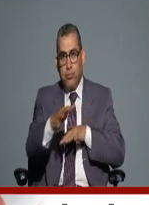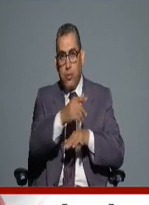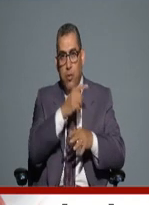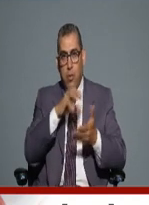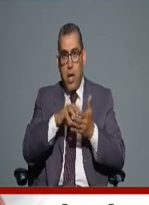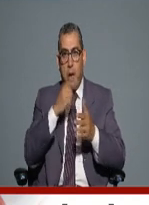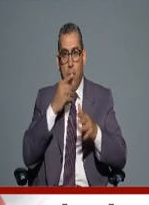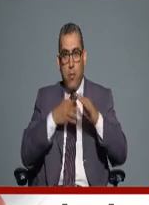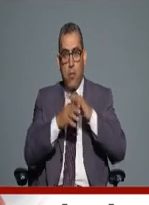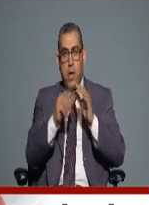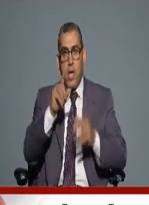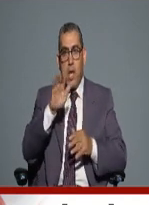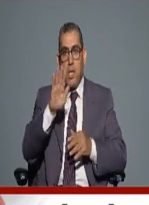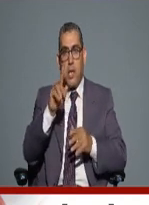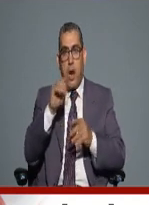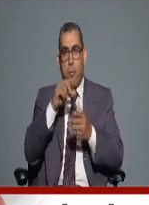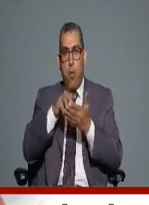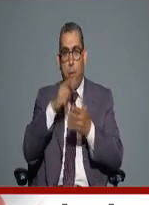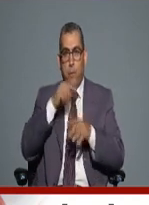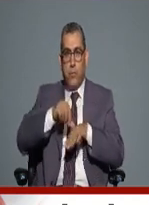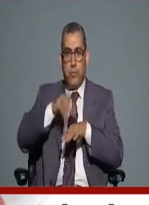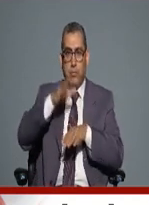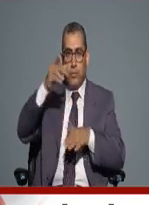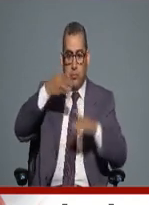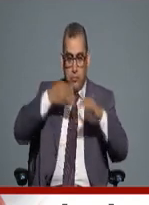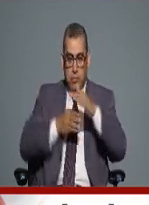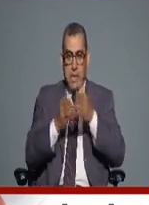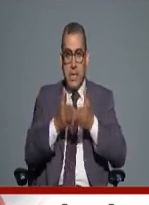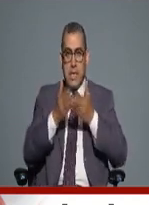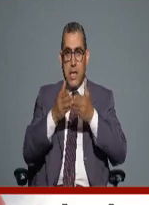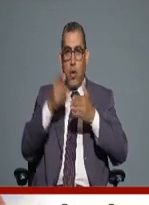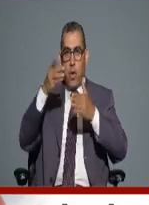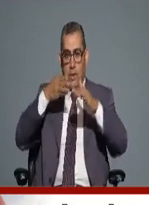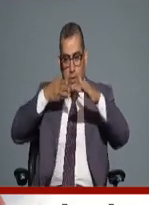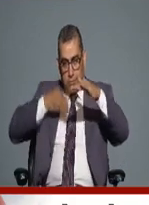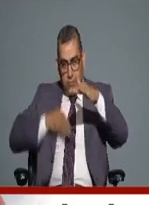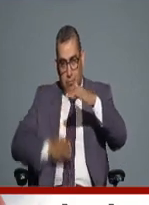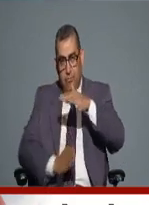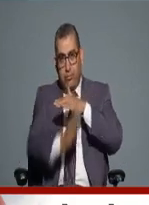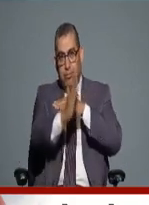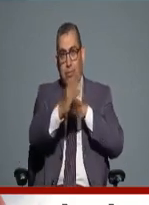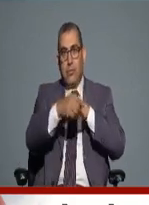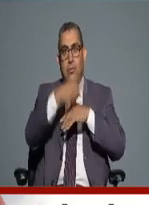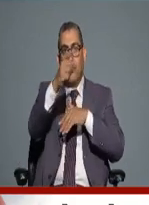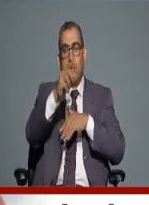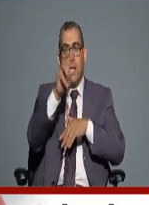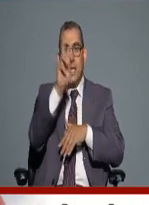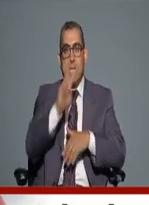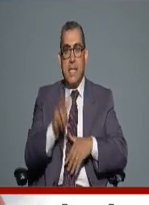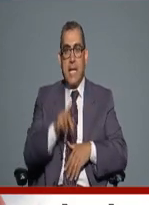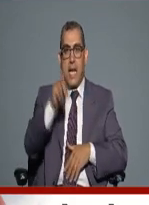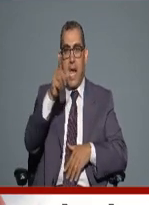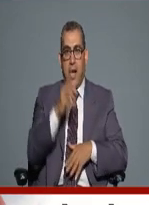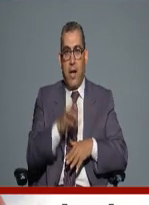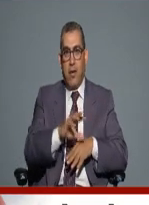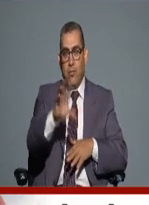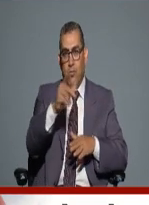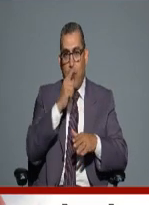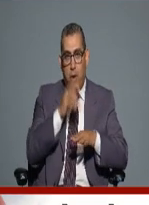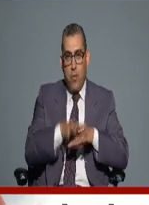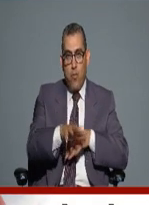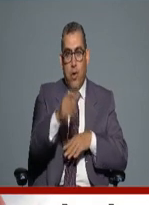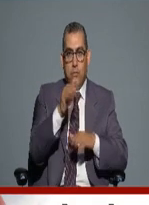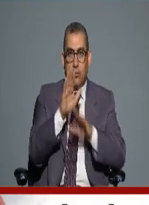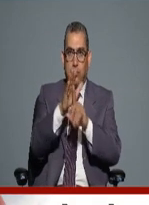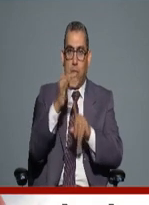صحارة سرابيون اللي بتنقل المية تحت قناة السويس الجديدة علشان تنقلها لأهالينا في سيناء اللي فيه اهتمام كبير